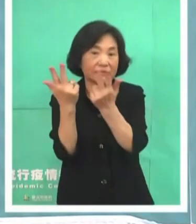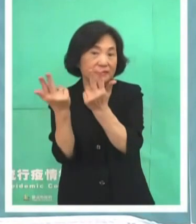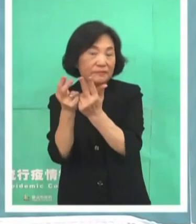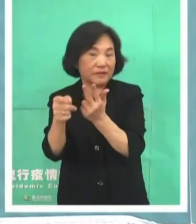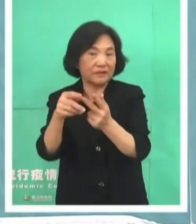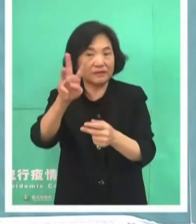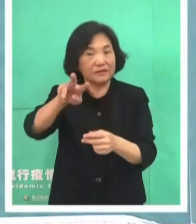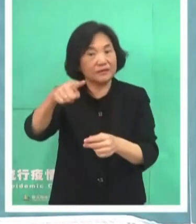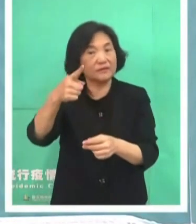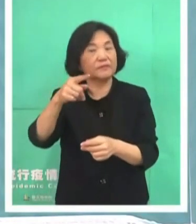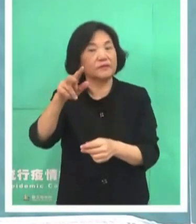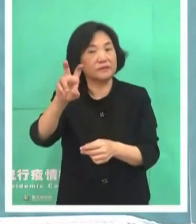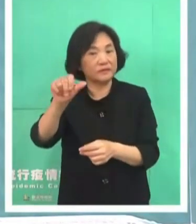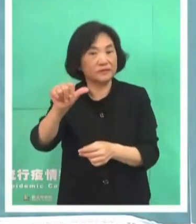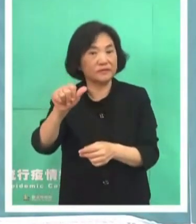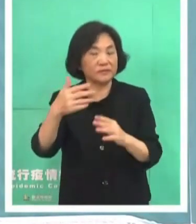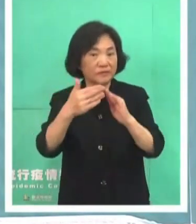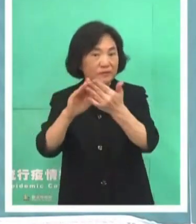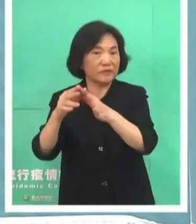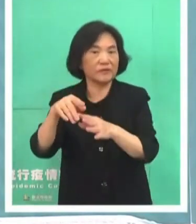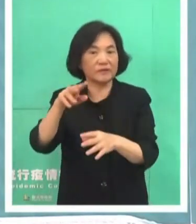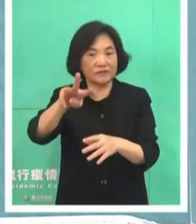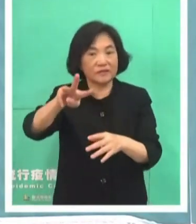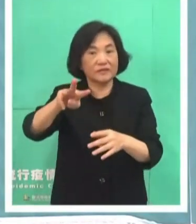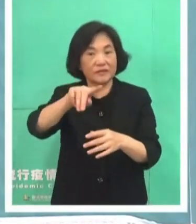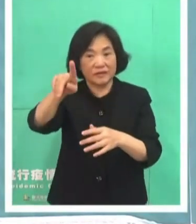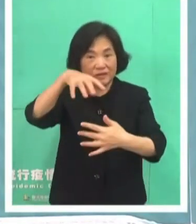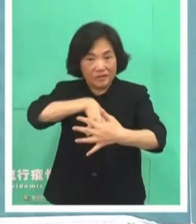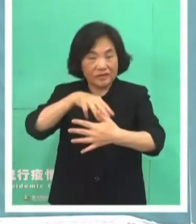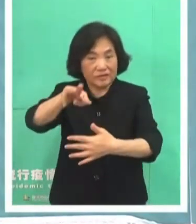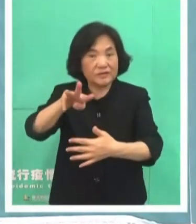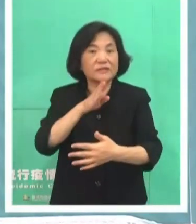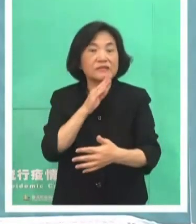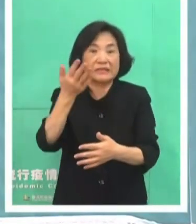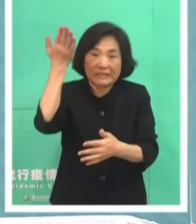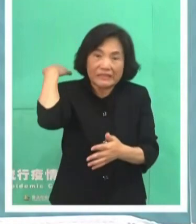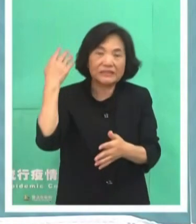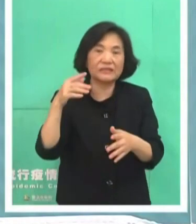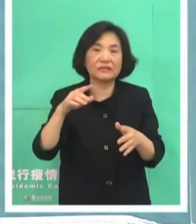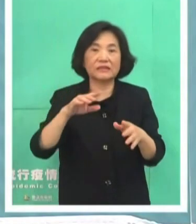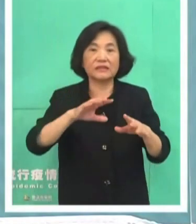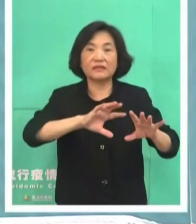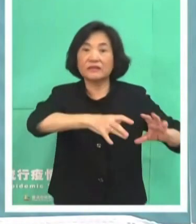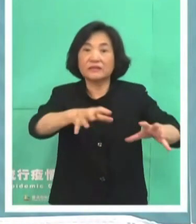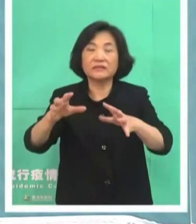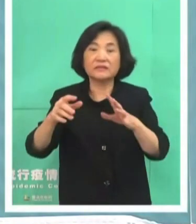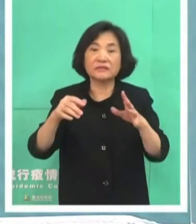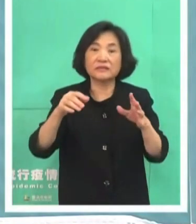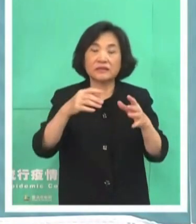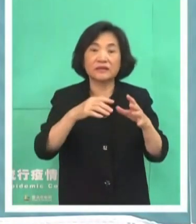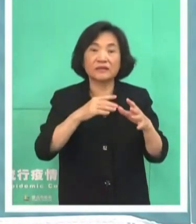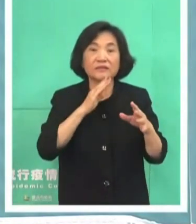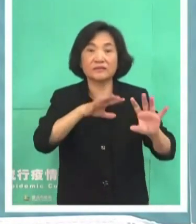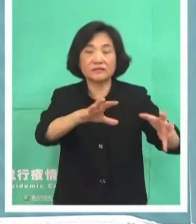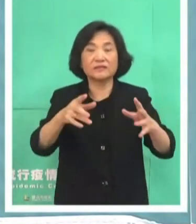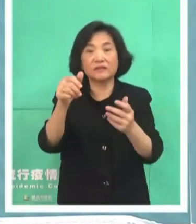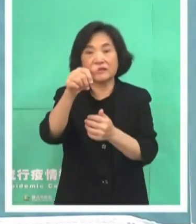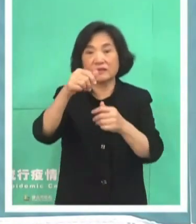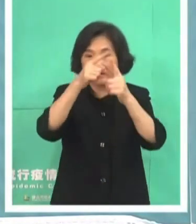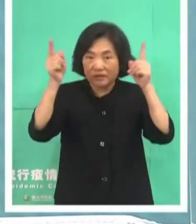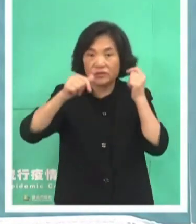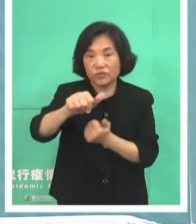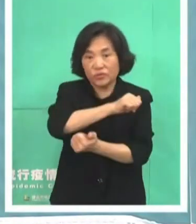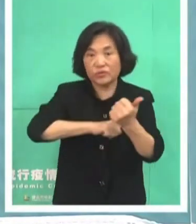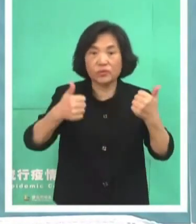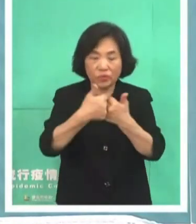那个3175，其中3000户是我们当年四大运，你知道那个选手村去改建的，